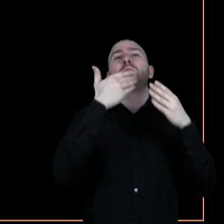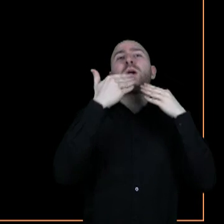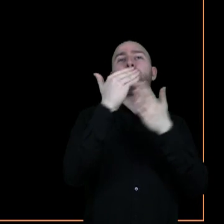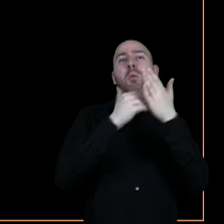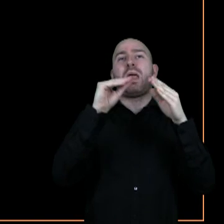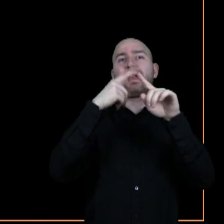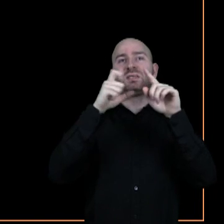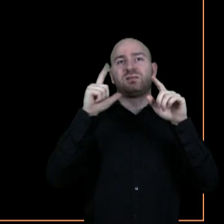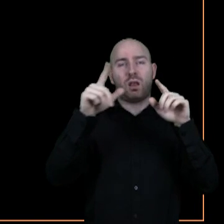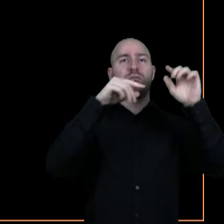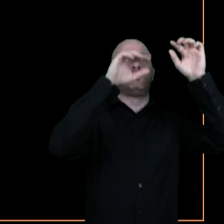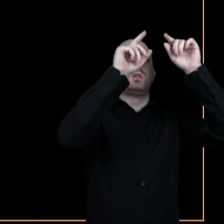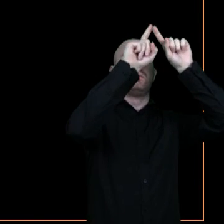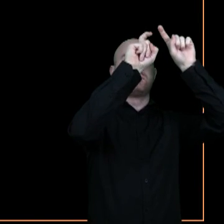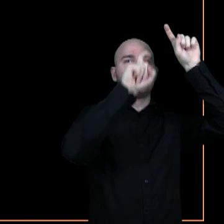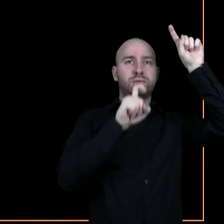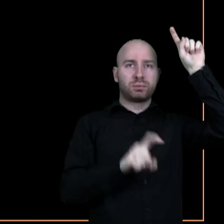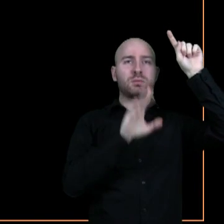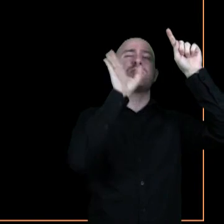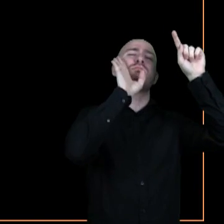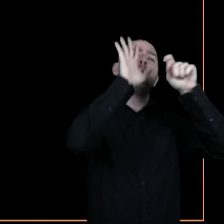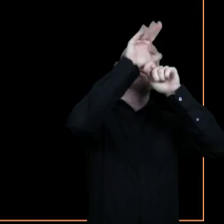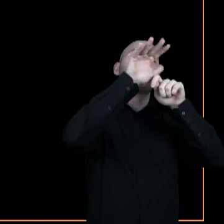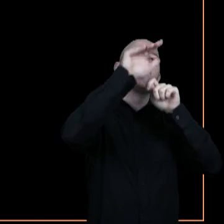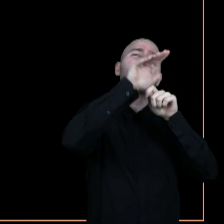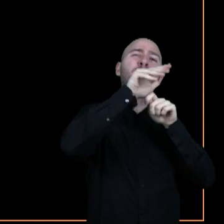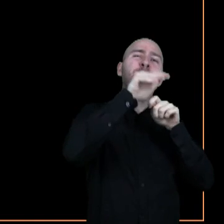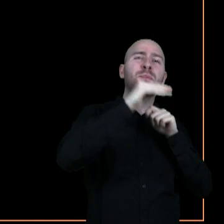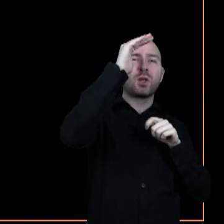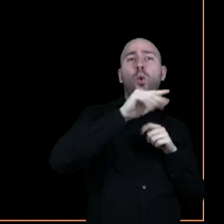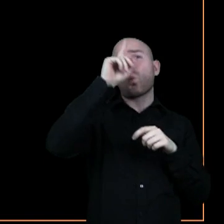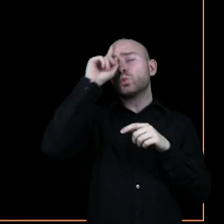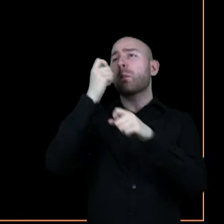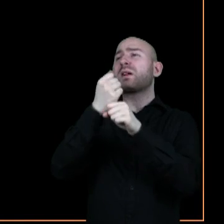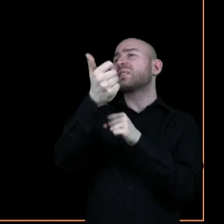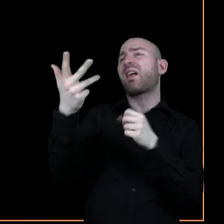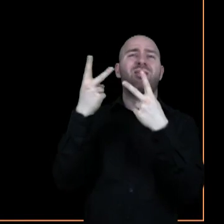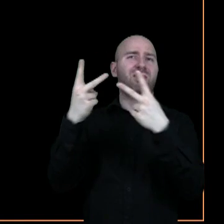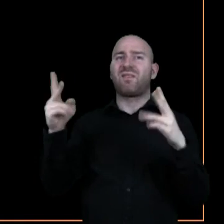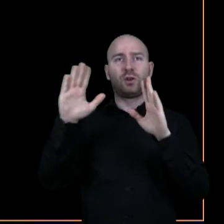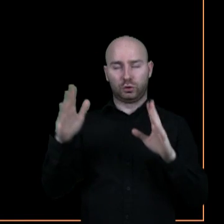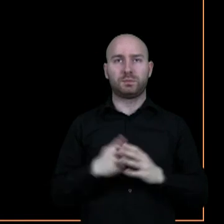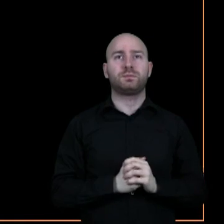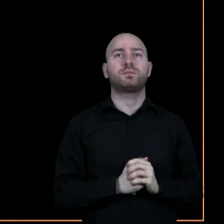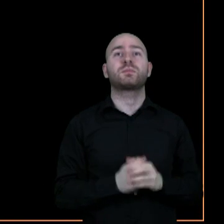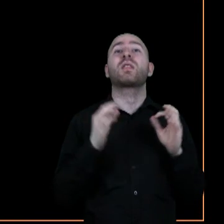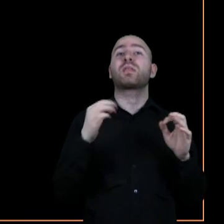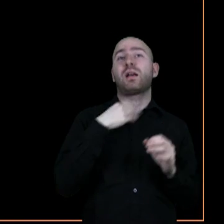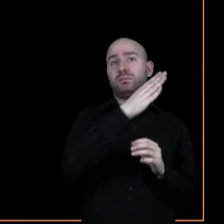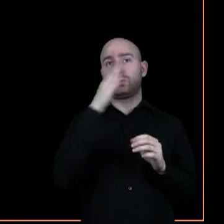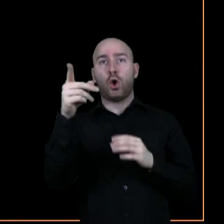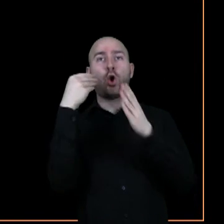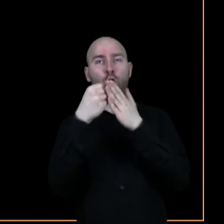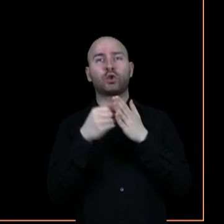w prawym dolnym rogu pola i wypełnić zaznaczony obszar. Mam więc 15 tysięcy kosztów stałych, bez